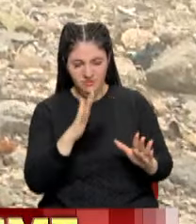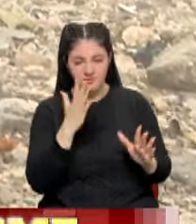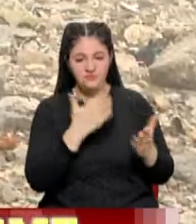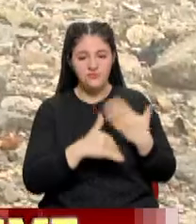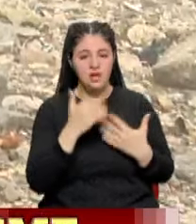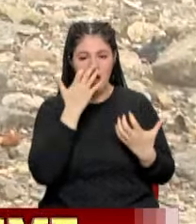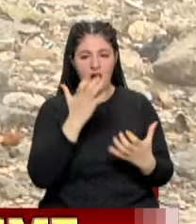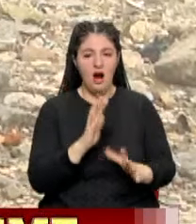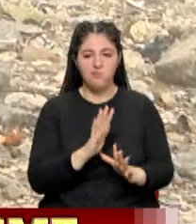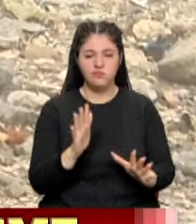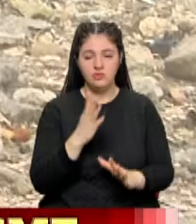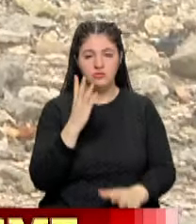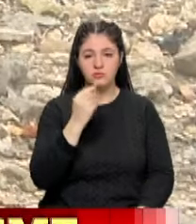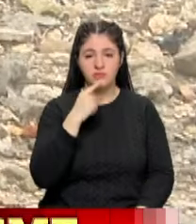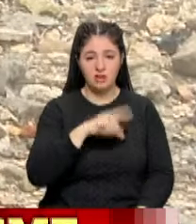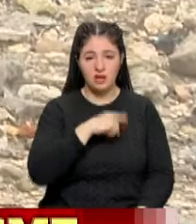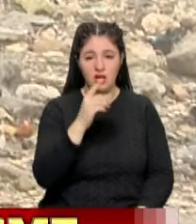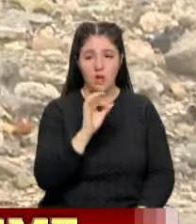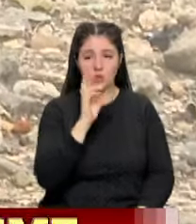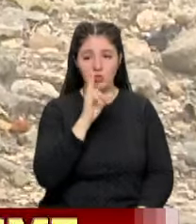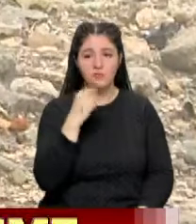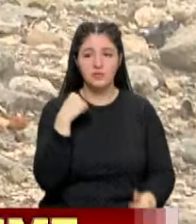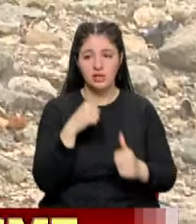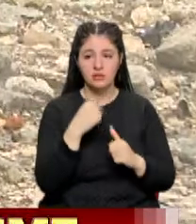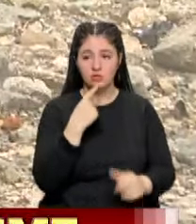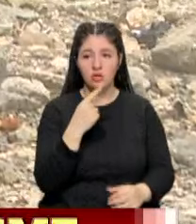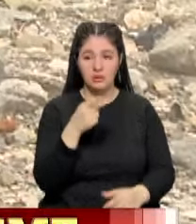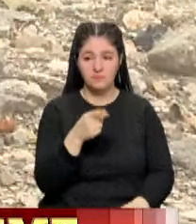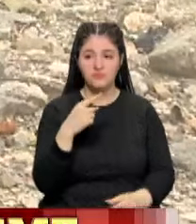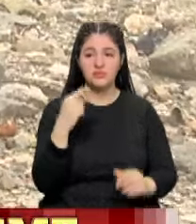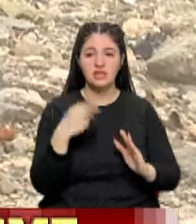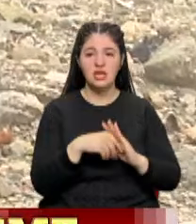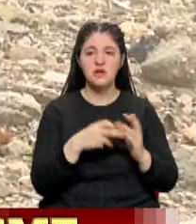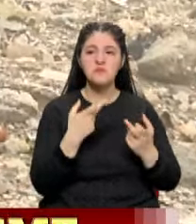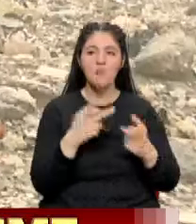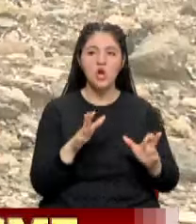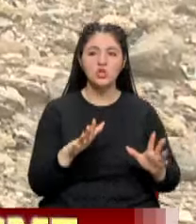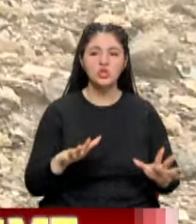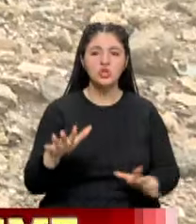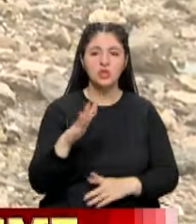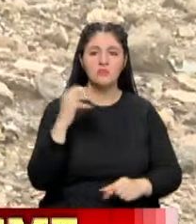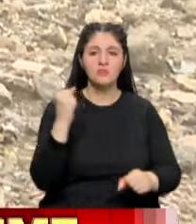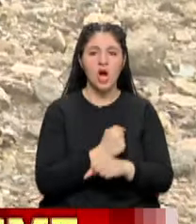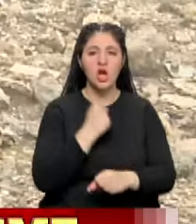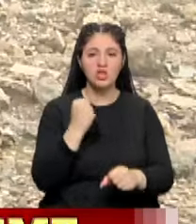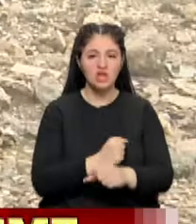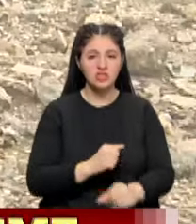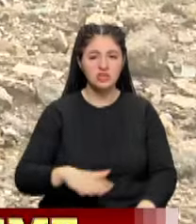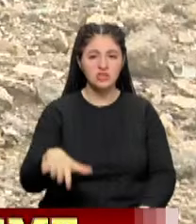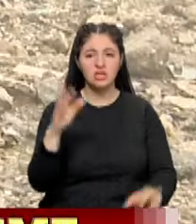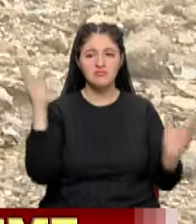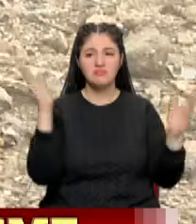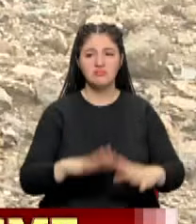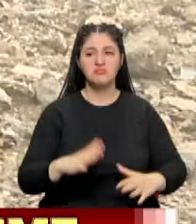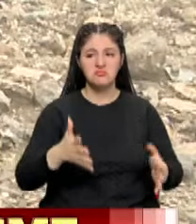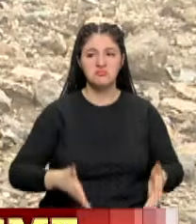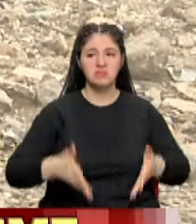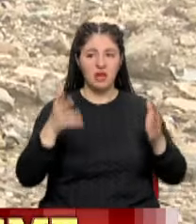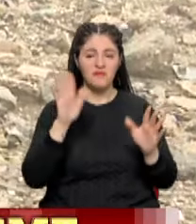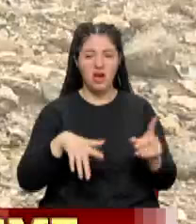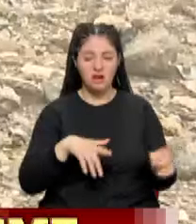hala sarılmadığını maalesef görüyoruz. Şimdi bir kez daha söyleyeyim. Derin bir boşluğun içindeyiz. Moloz yığınları ve yıkılmış olan yapılar